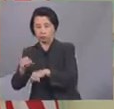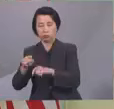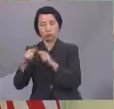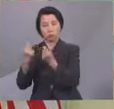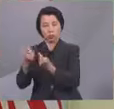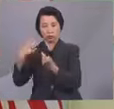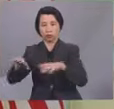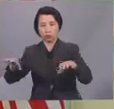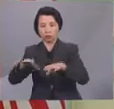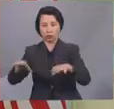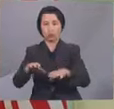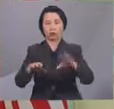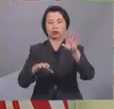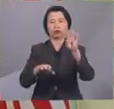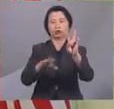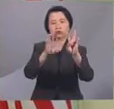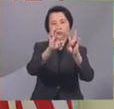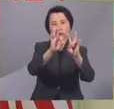membuat